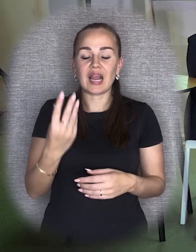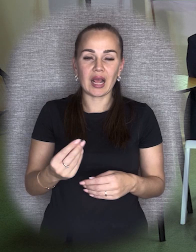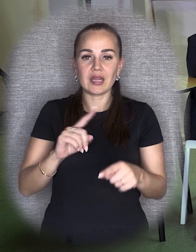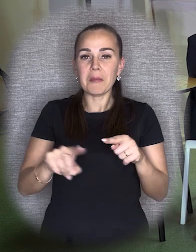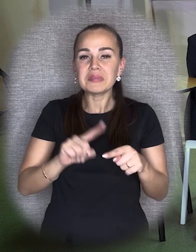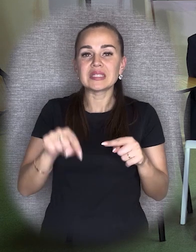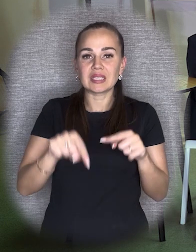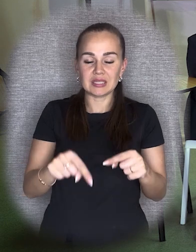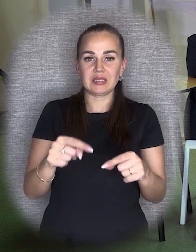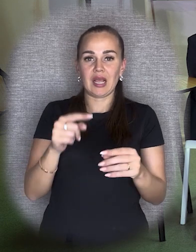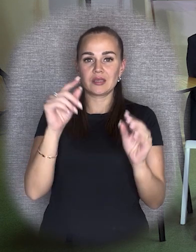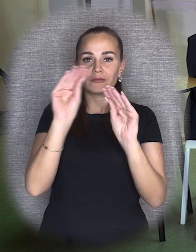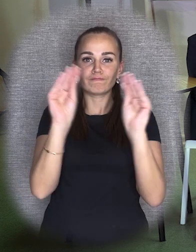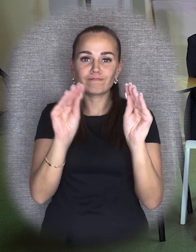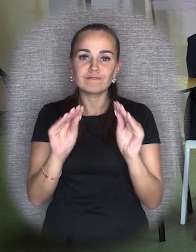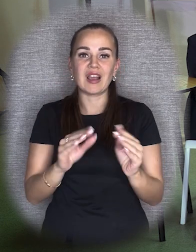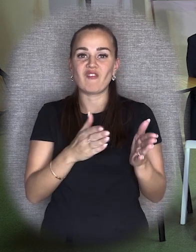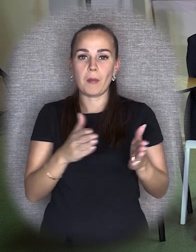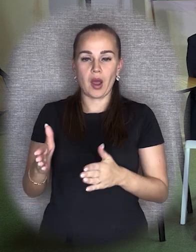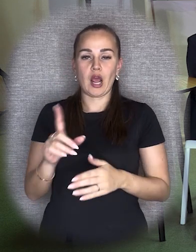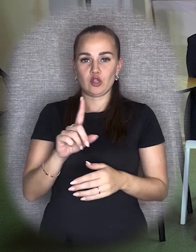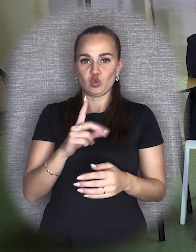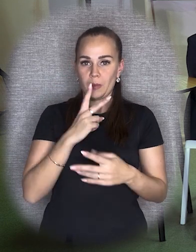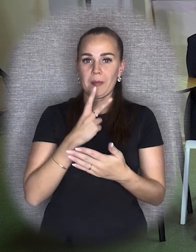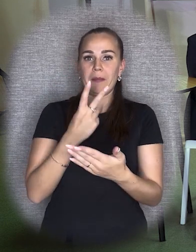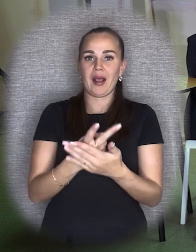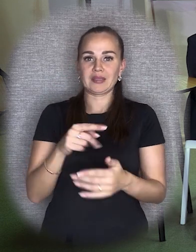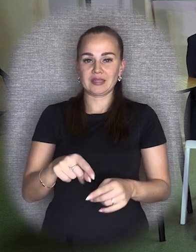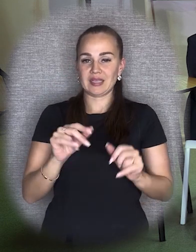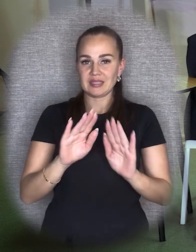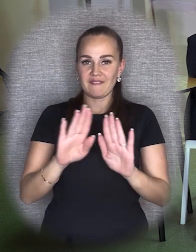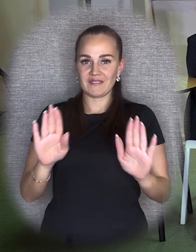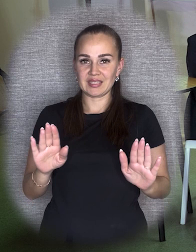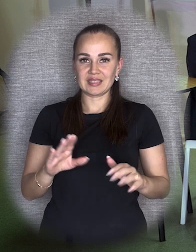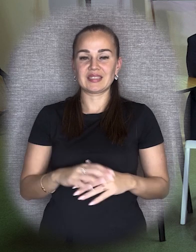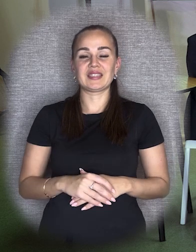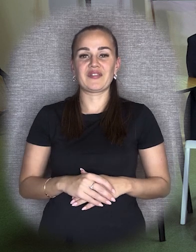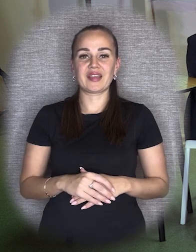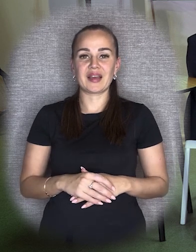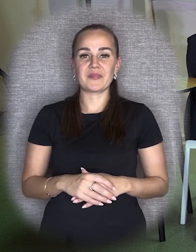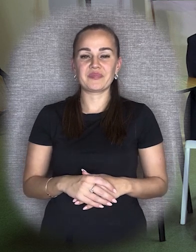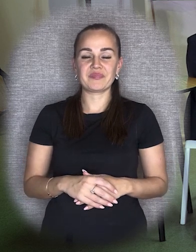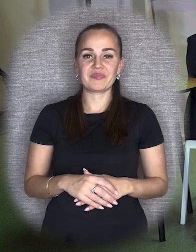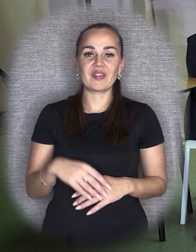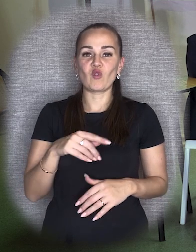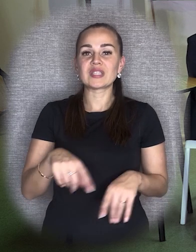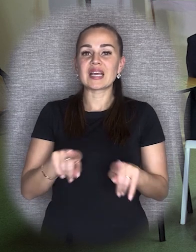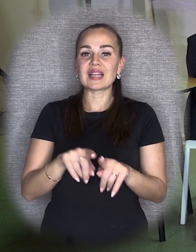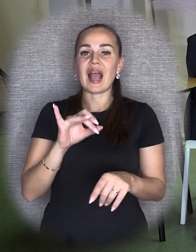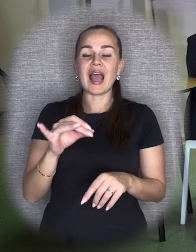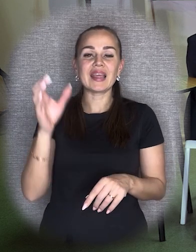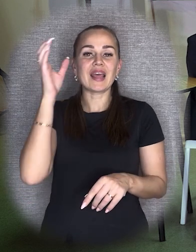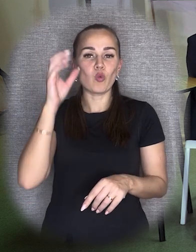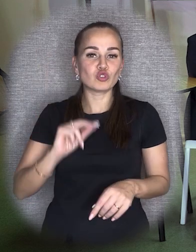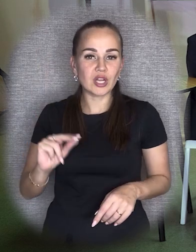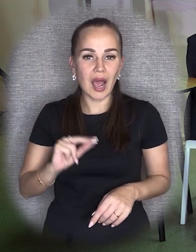здесь в порядок, чтобы нам представить на выставке в лучшем виде, что мы, собственно, и сделали. То есть тут такая и научная атрибуция,